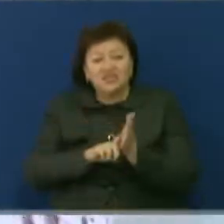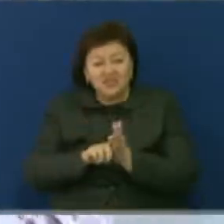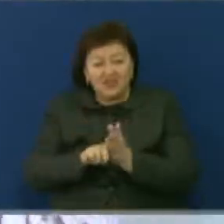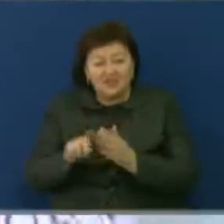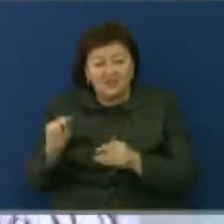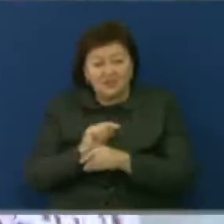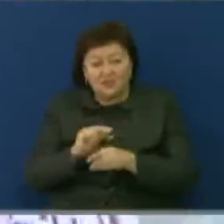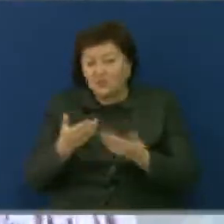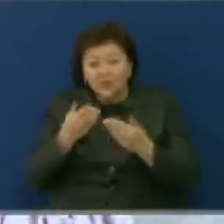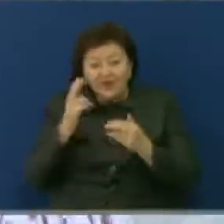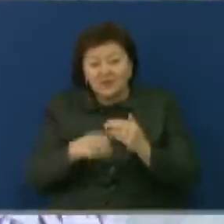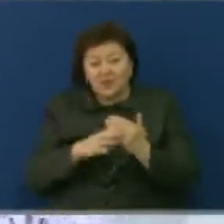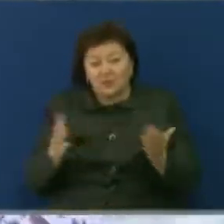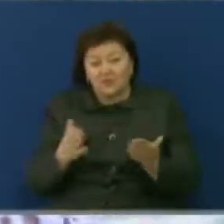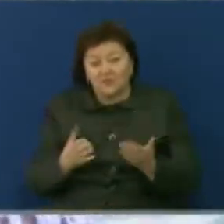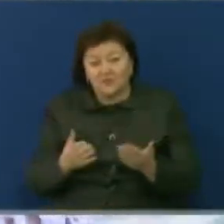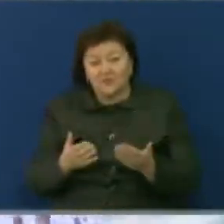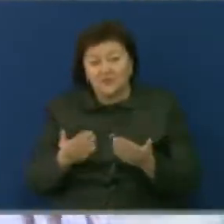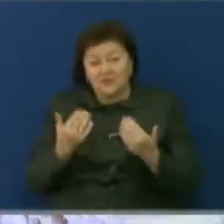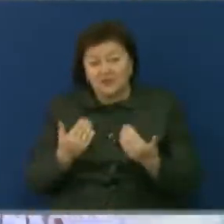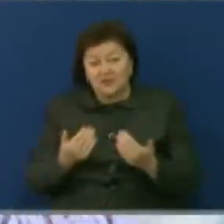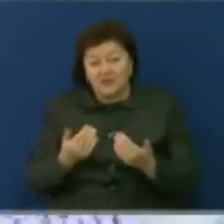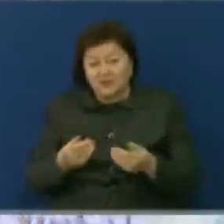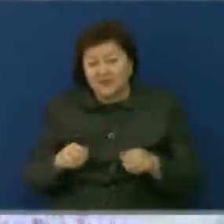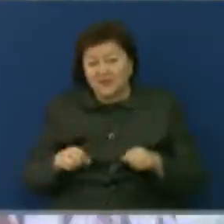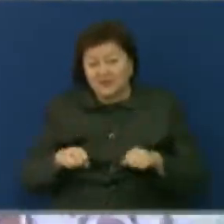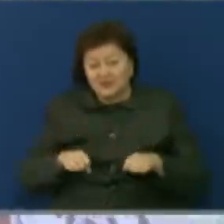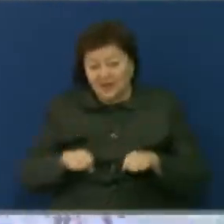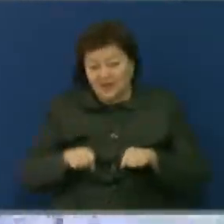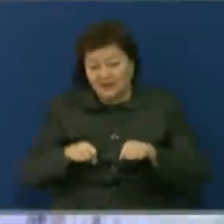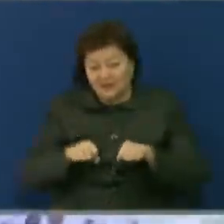жүргенде кішкентай баламен ана шалыны құлап қалуы мүмкін. Иә, былай неше жыл күттік.